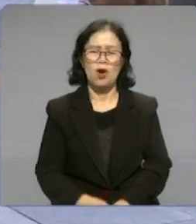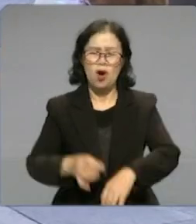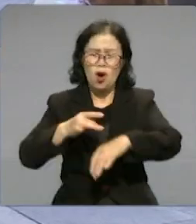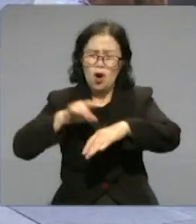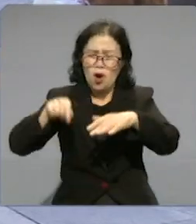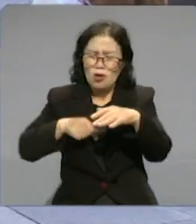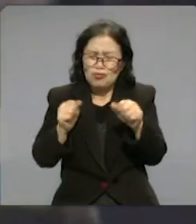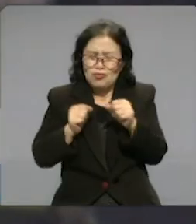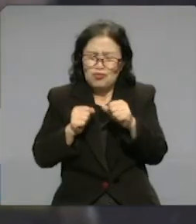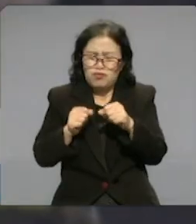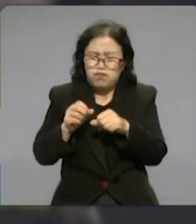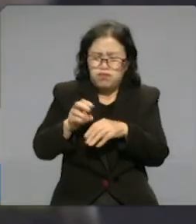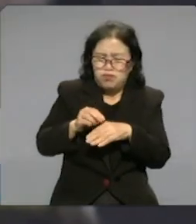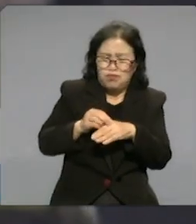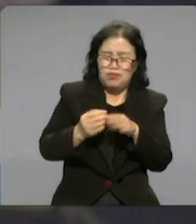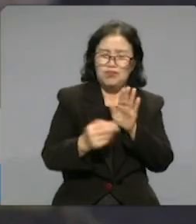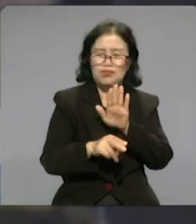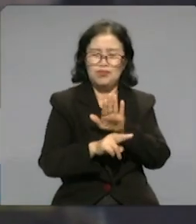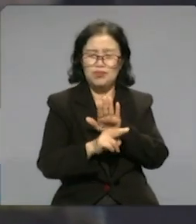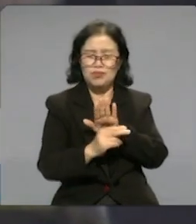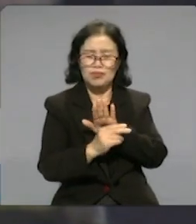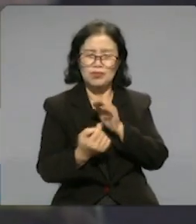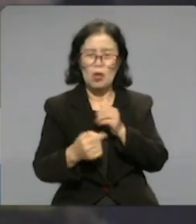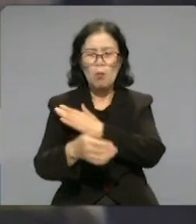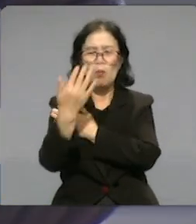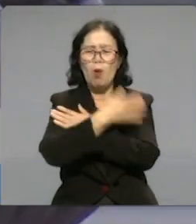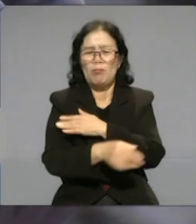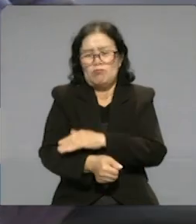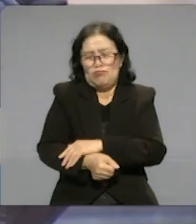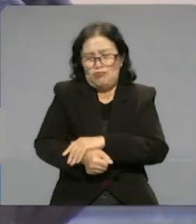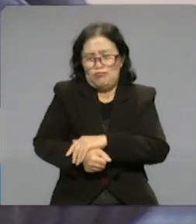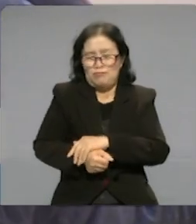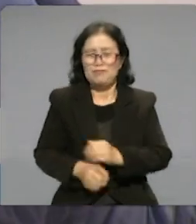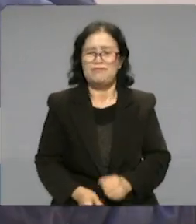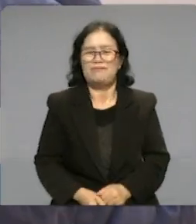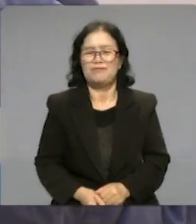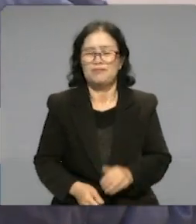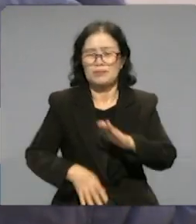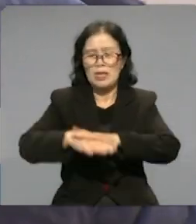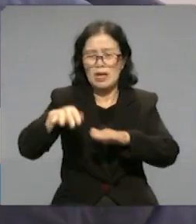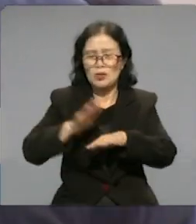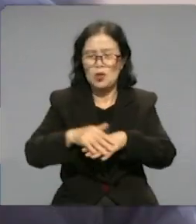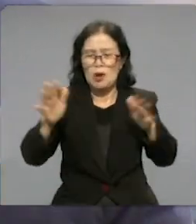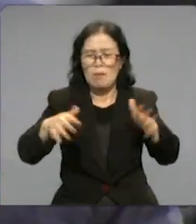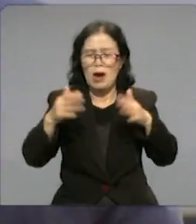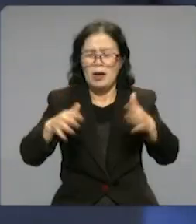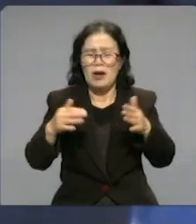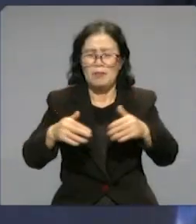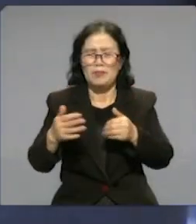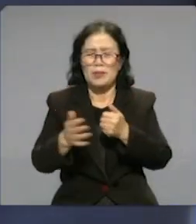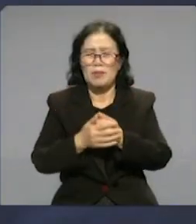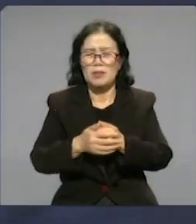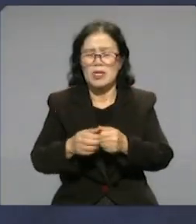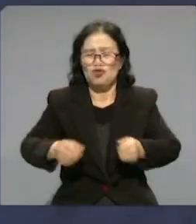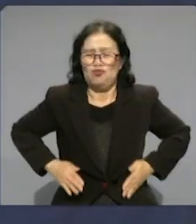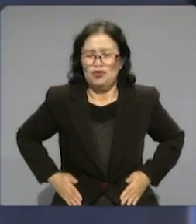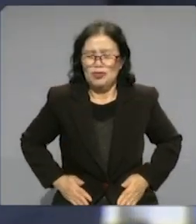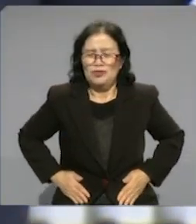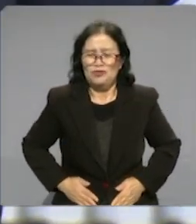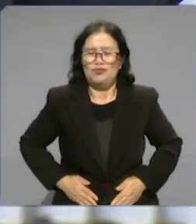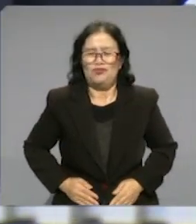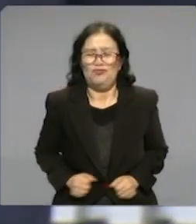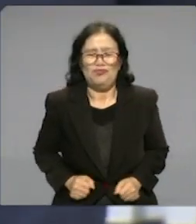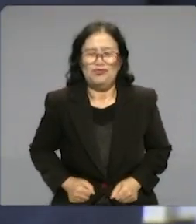뼛속까지 파고드는 추위를 피하려 움츠려드는 몸. 양손은 찬바람에 닿을 새라 양쪽 주머니에